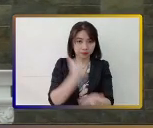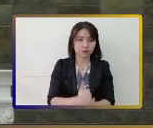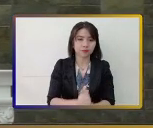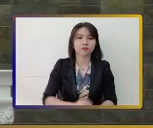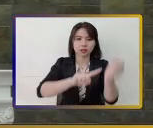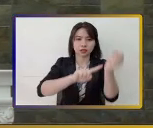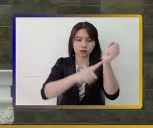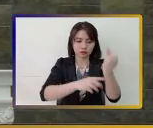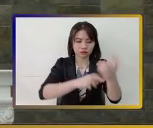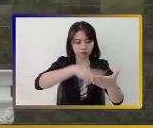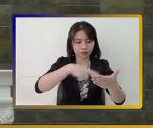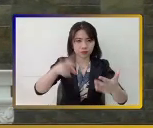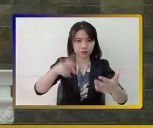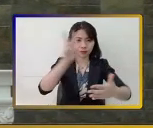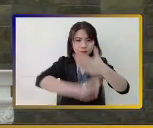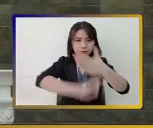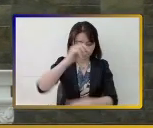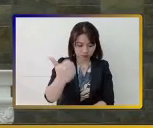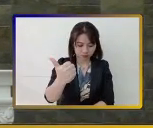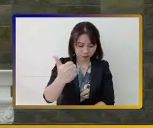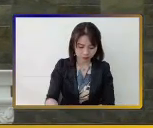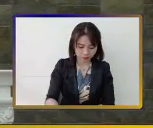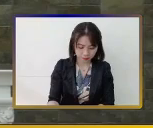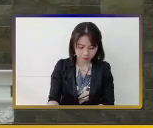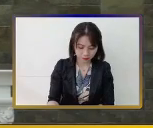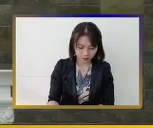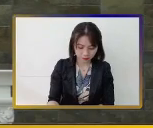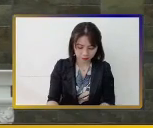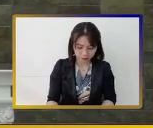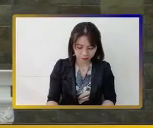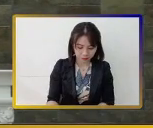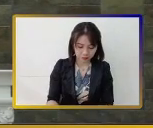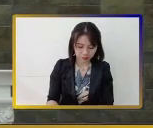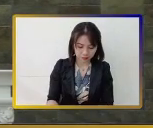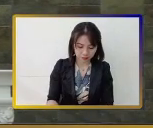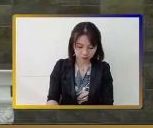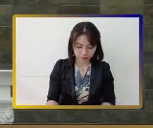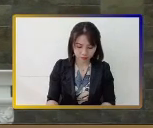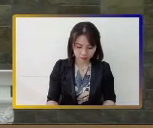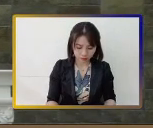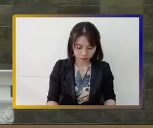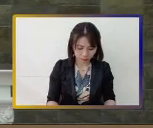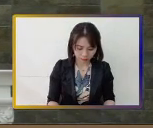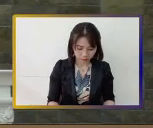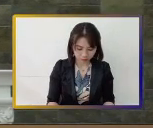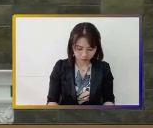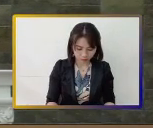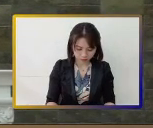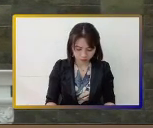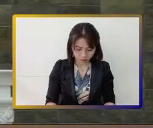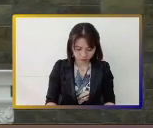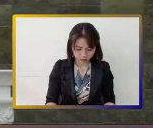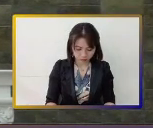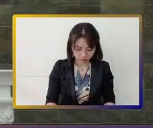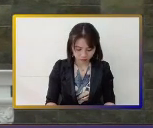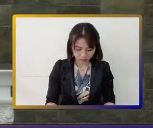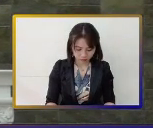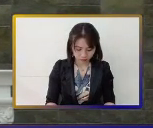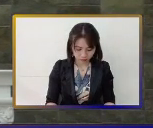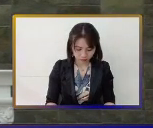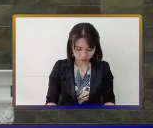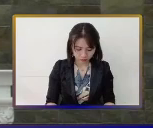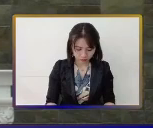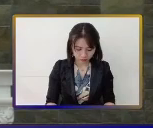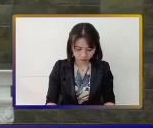Amen. All right? And he was teaching in one of the synagogues on the Sabbath.